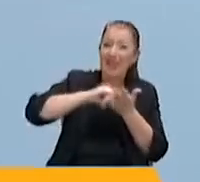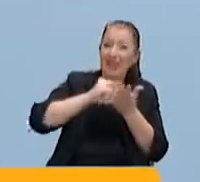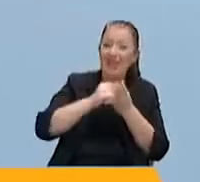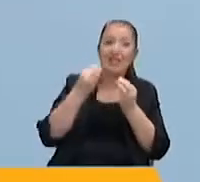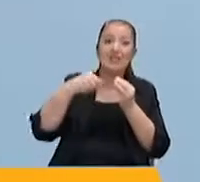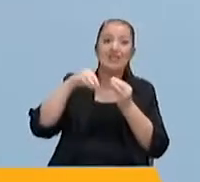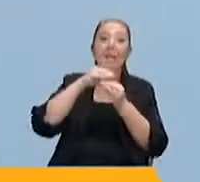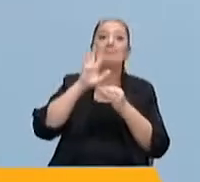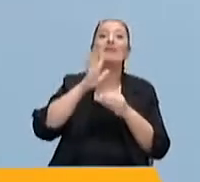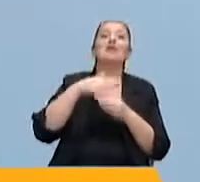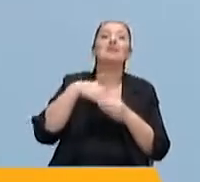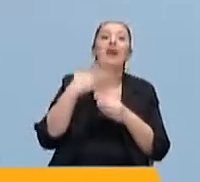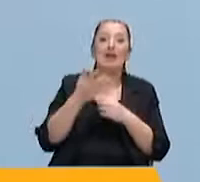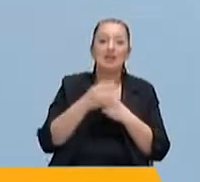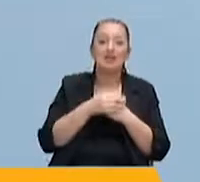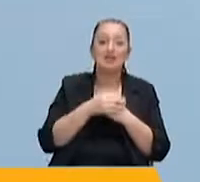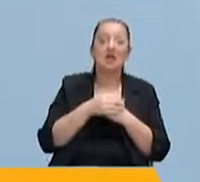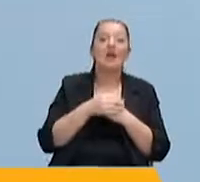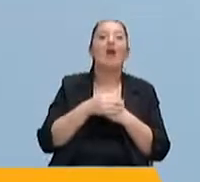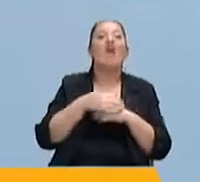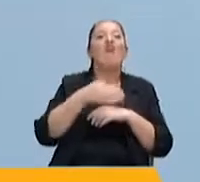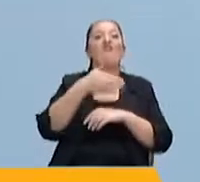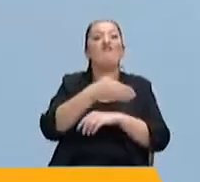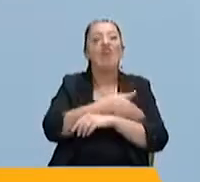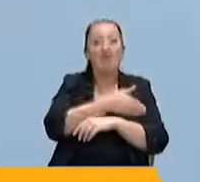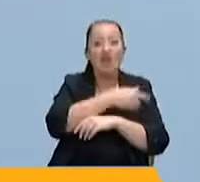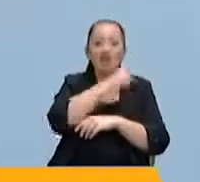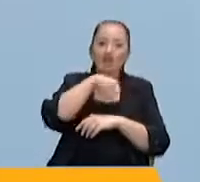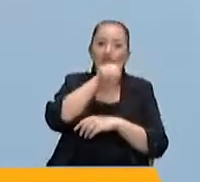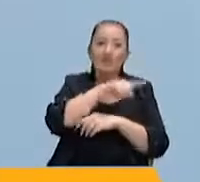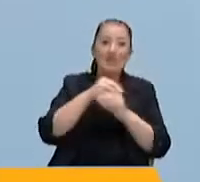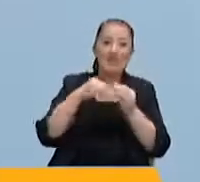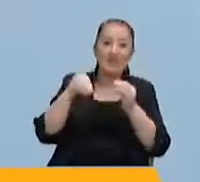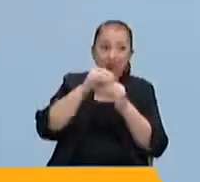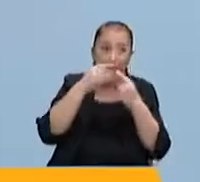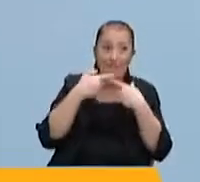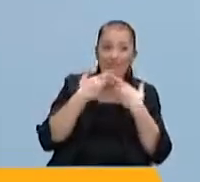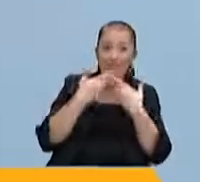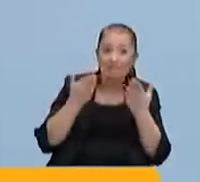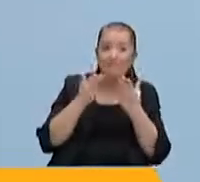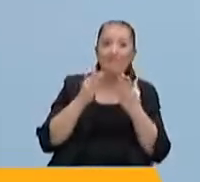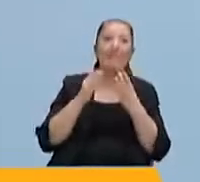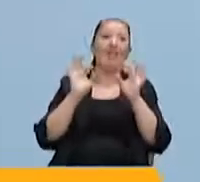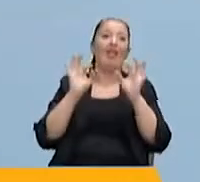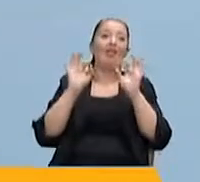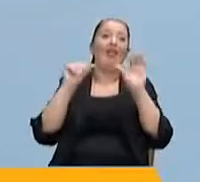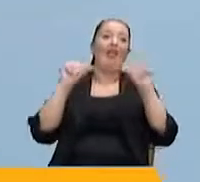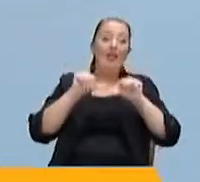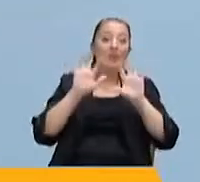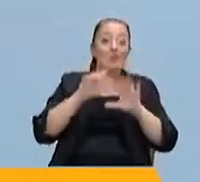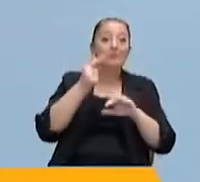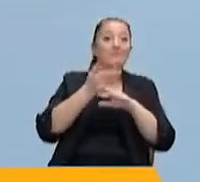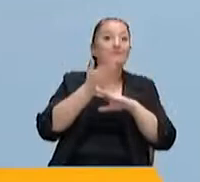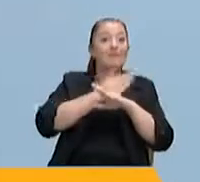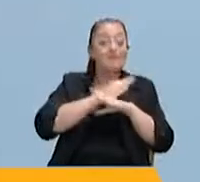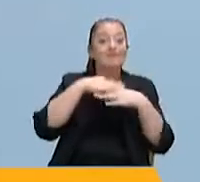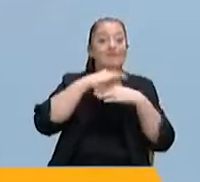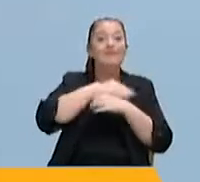yapmak istemez. Vatandaşa zamla önüne gitmek istemez. Ama biraz önce Sayın Genel